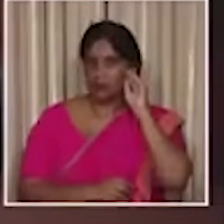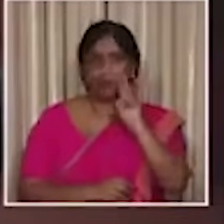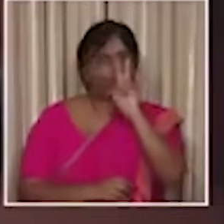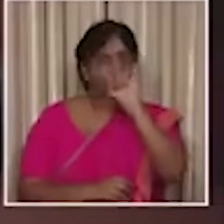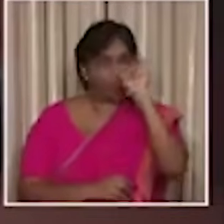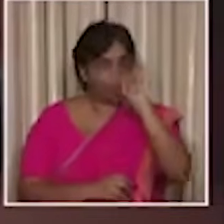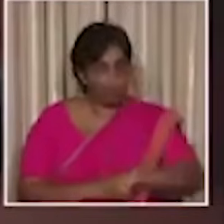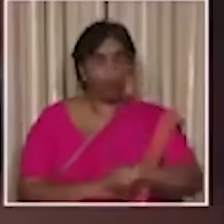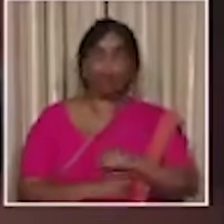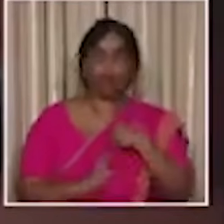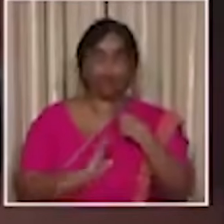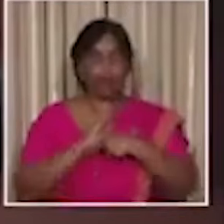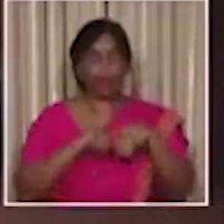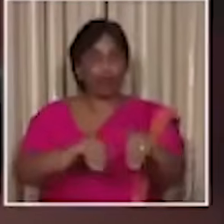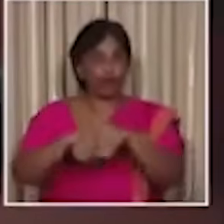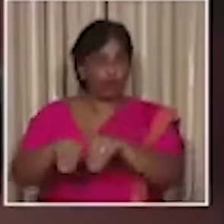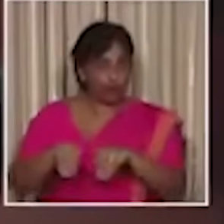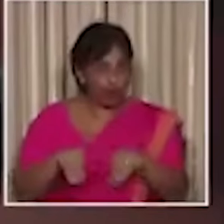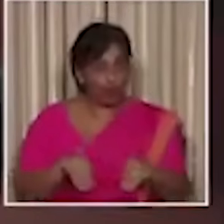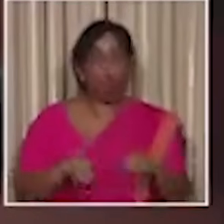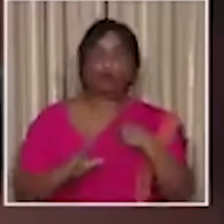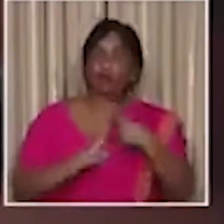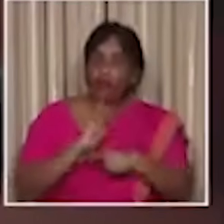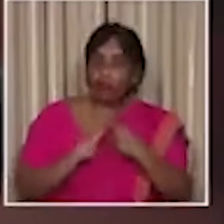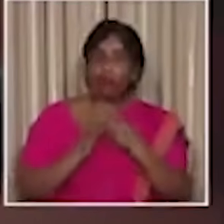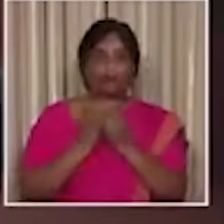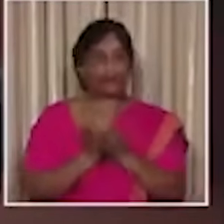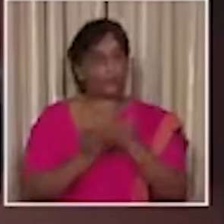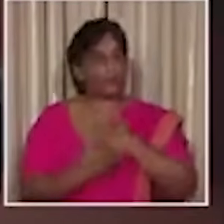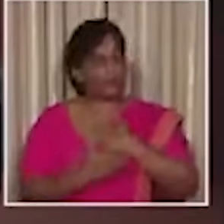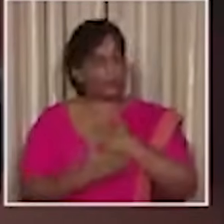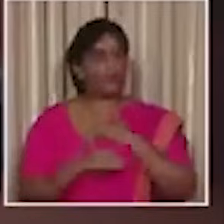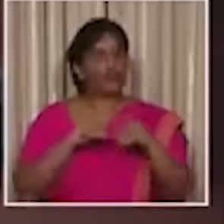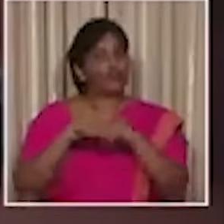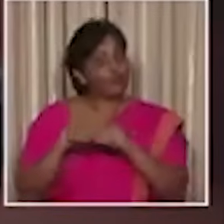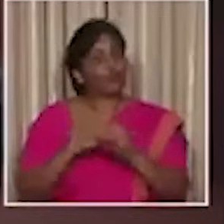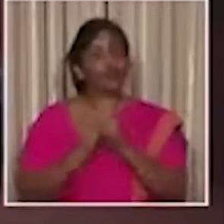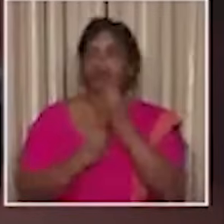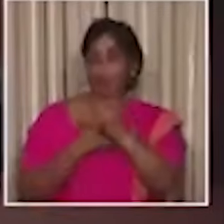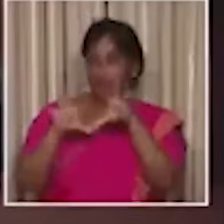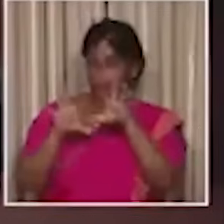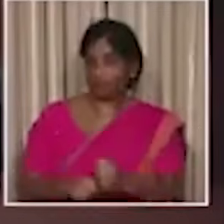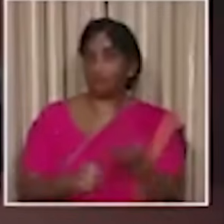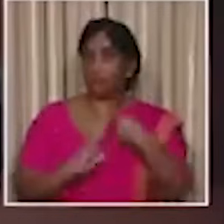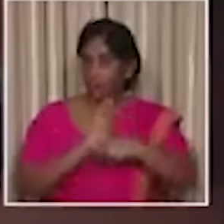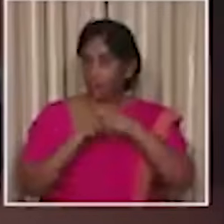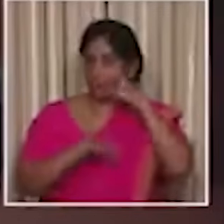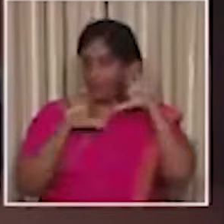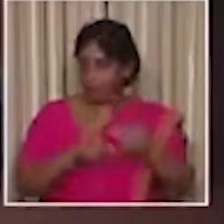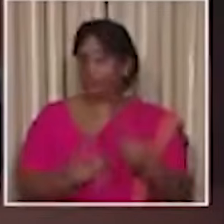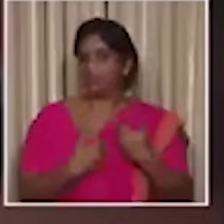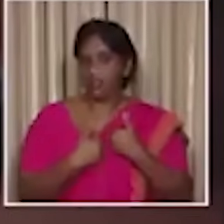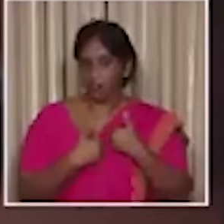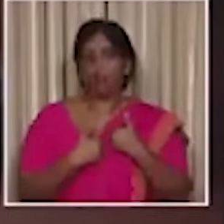26000ට දෙන්නේ අපේ රටේ ගොවීන්ට. ඒක අපේ රටේ සම්පතක්. ඒ ගොවීන්ටත් ඒ සම්පත අයිති. ඒ ගොවීන්ටත් ඒ